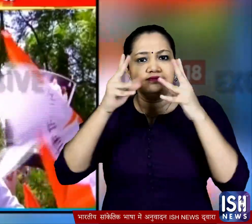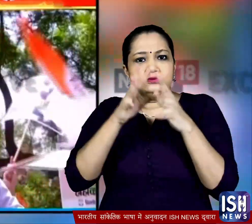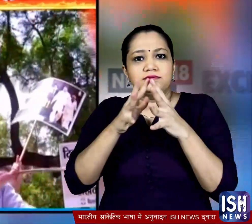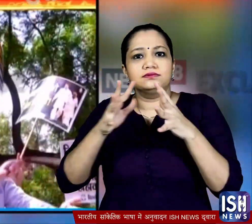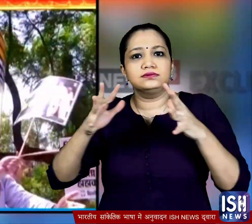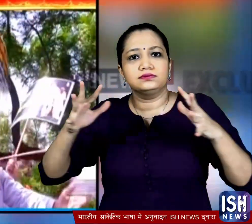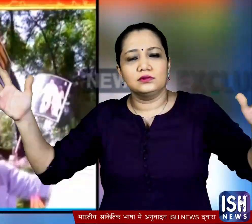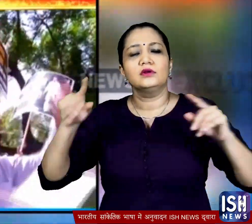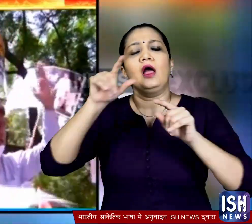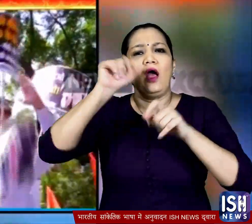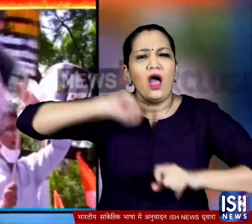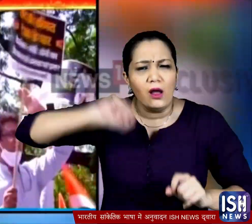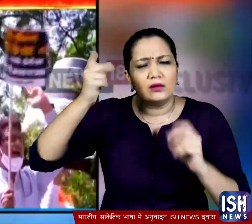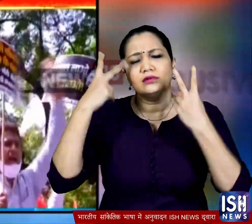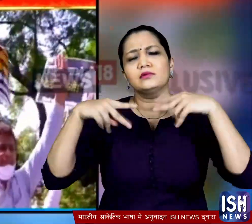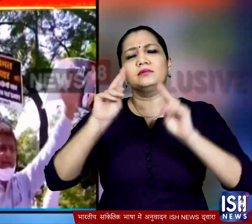और नारेबाजी तेज हो गई।